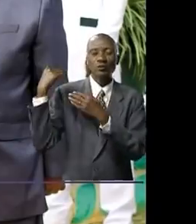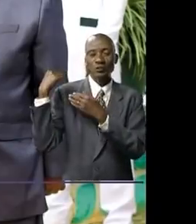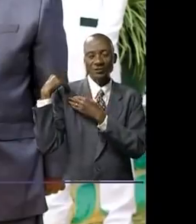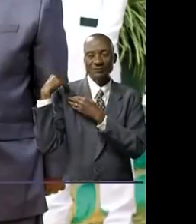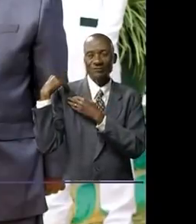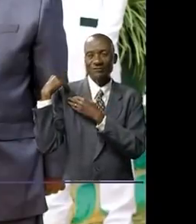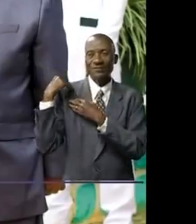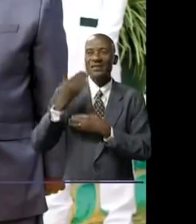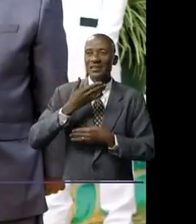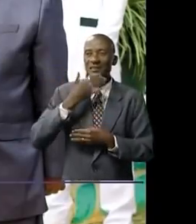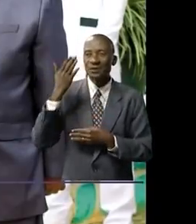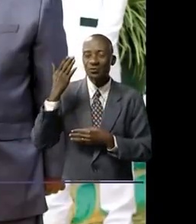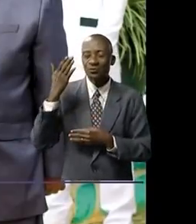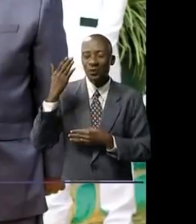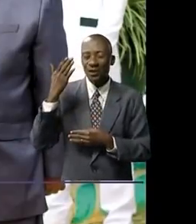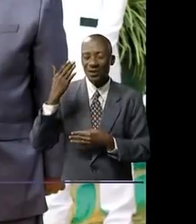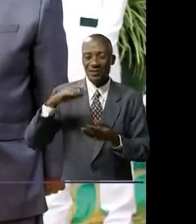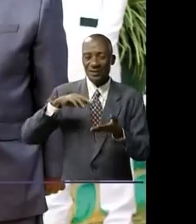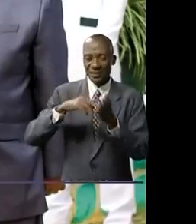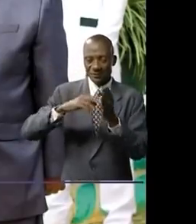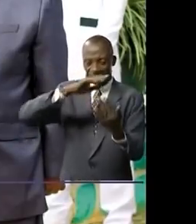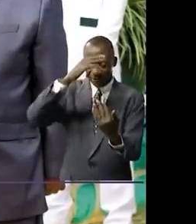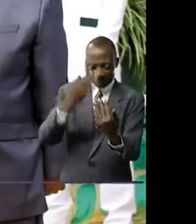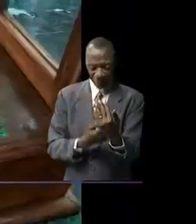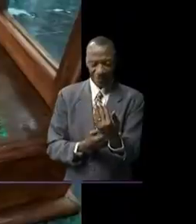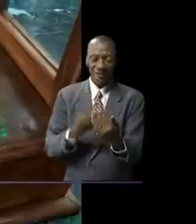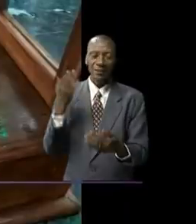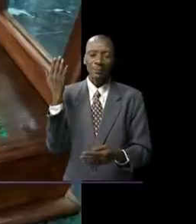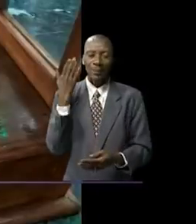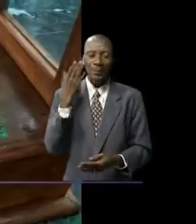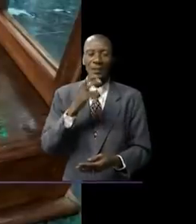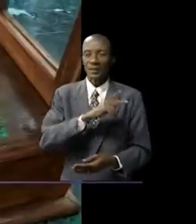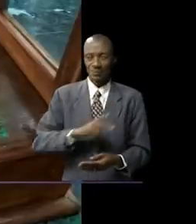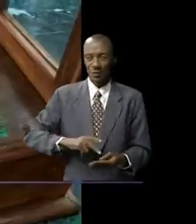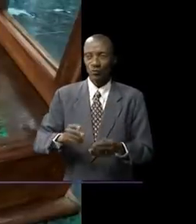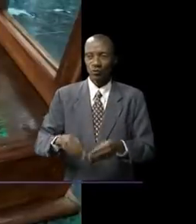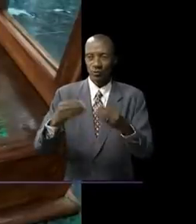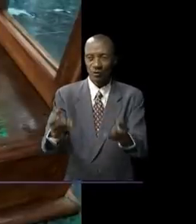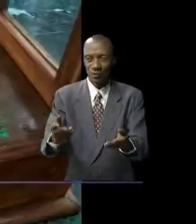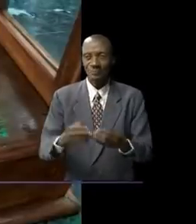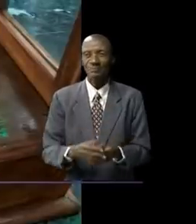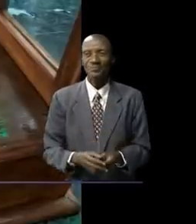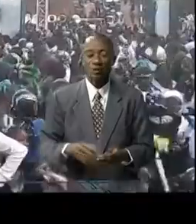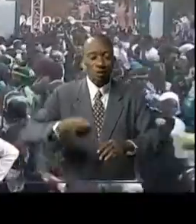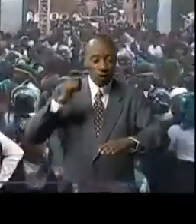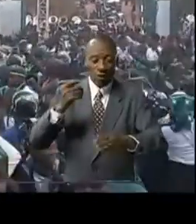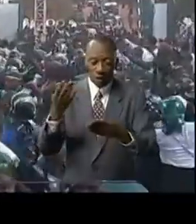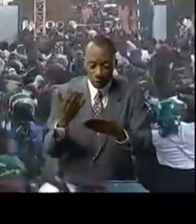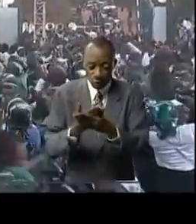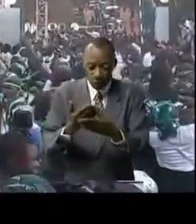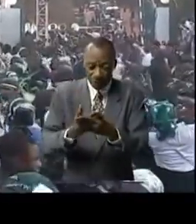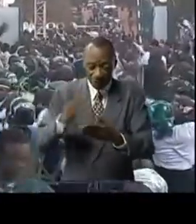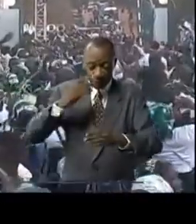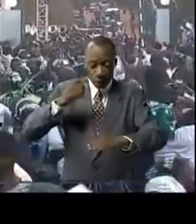kimbanguiste, Simon Kimbangu Kiangani. Les effets historiques qui ont permis à la justice belge de terroriser Simon